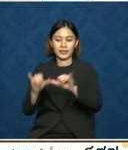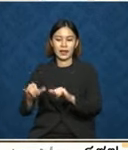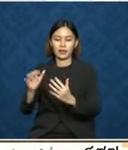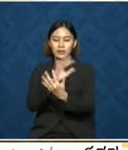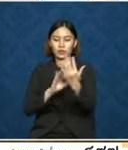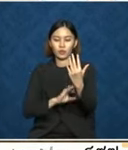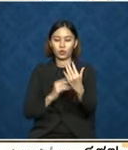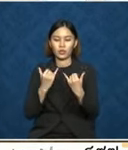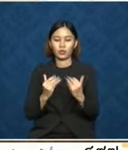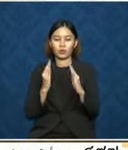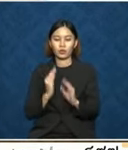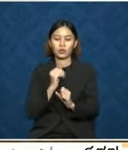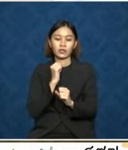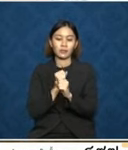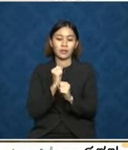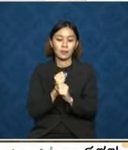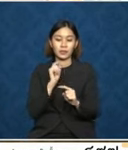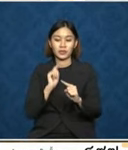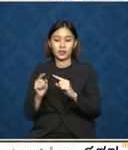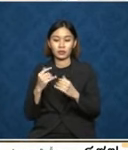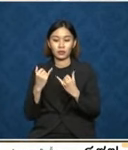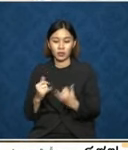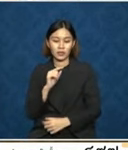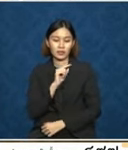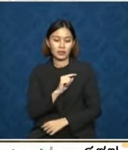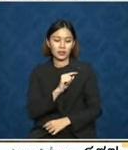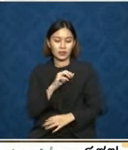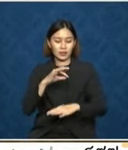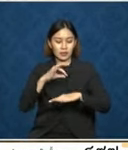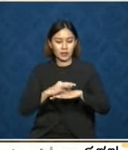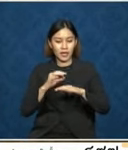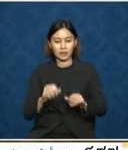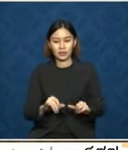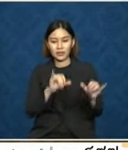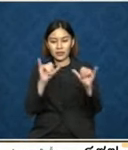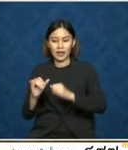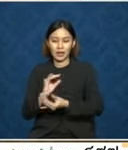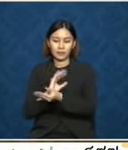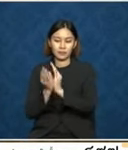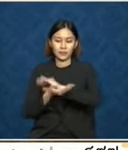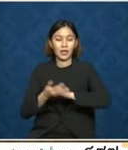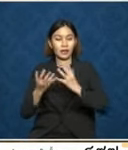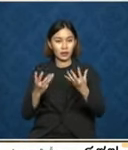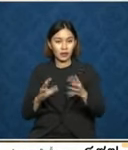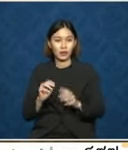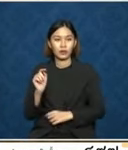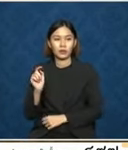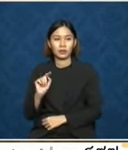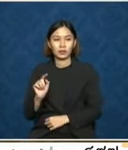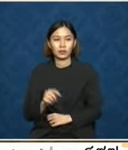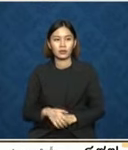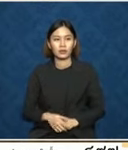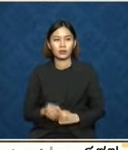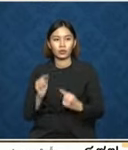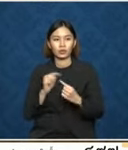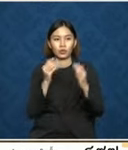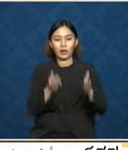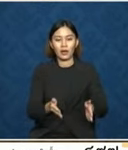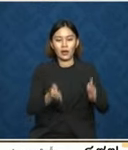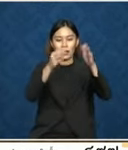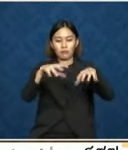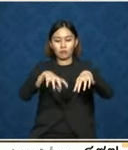นี้บุคลากรและเจ้าหน้าที่ได้โอนถ่ายมาแล้วแต่พื้นที่แล้วก็เอ่ออาคาร